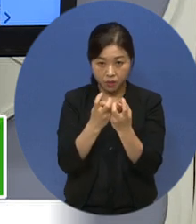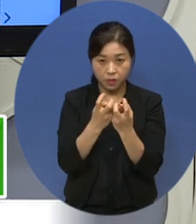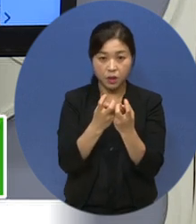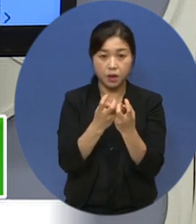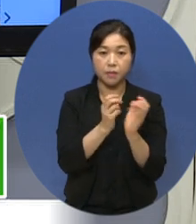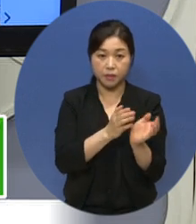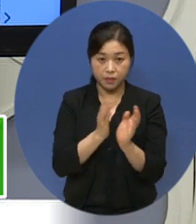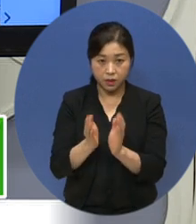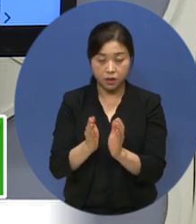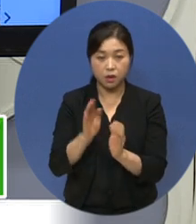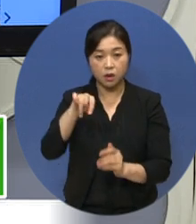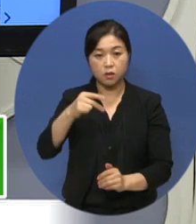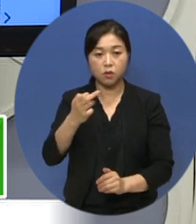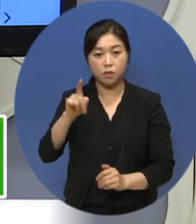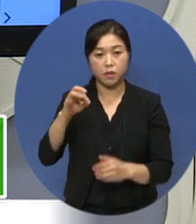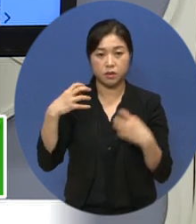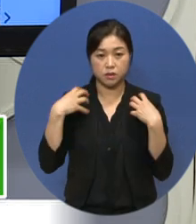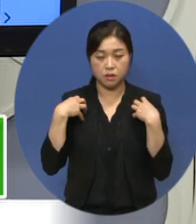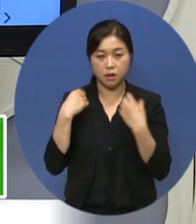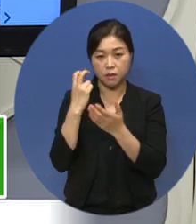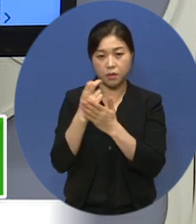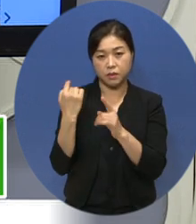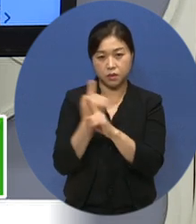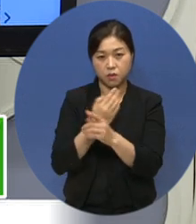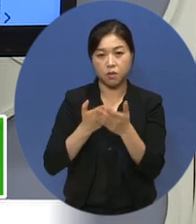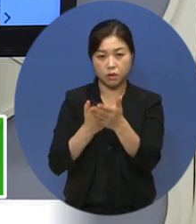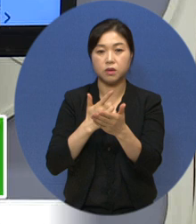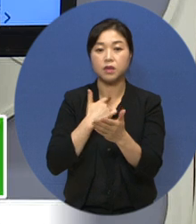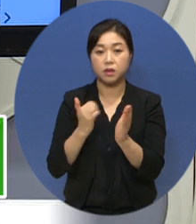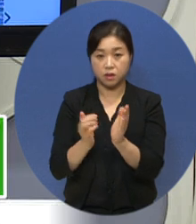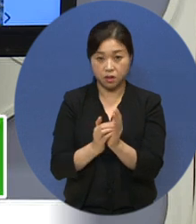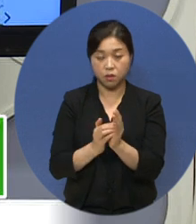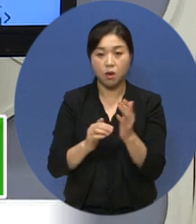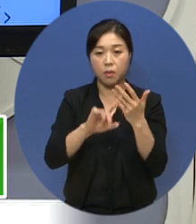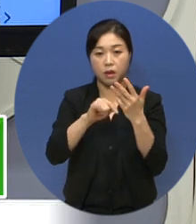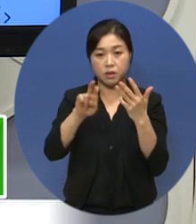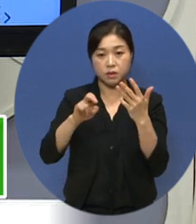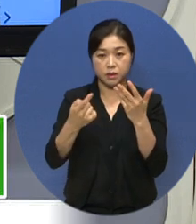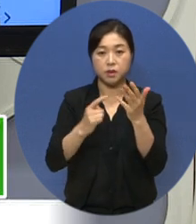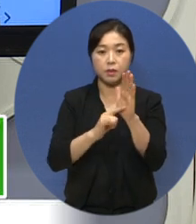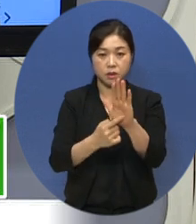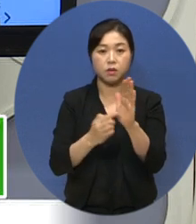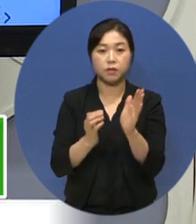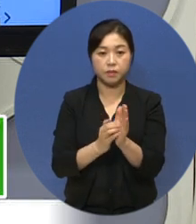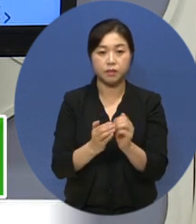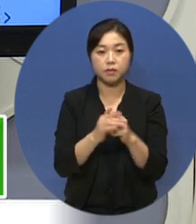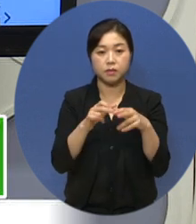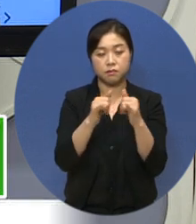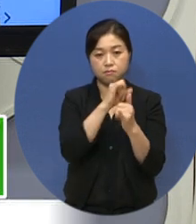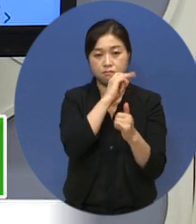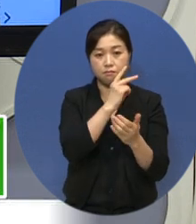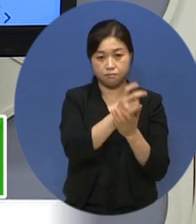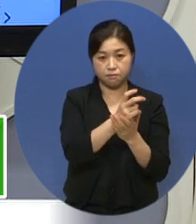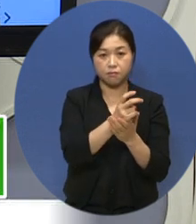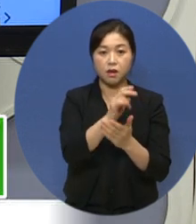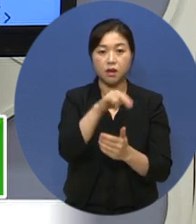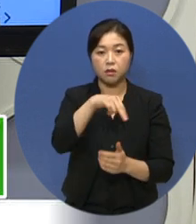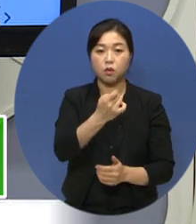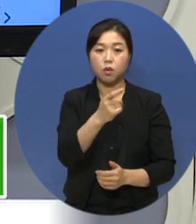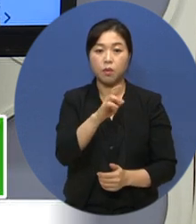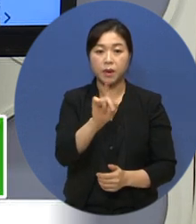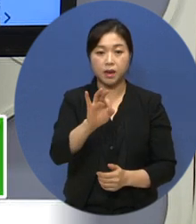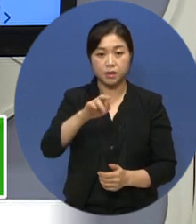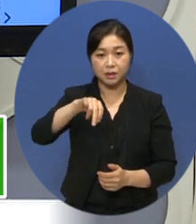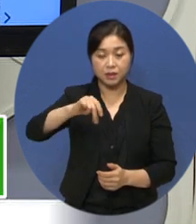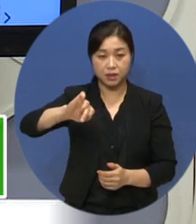소방 청 의 제도 개선을 권고했다고 지난 21일 밝혔는데요 장 2편 입법과 소방시설 법